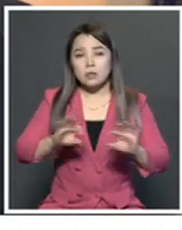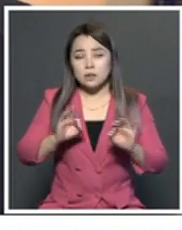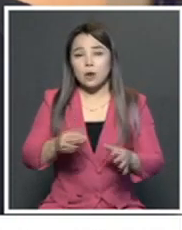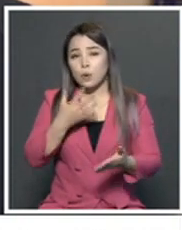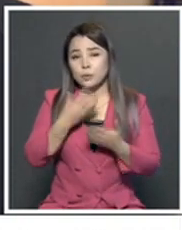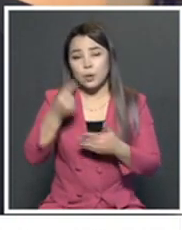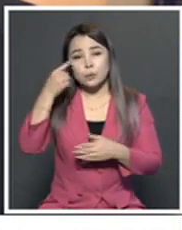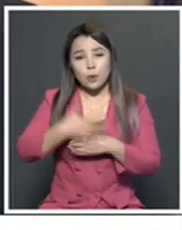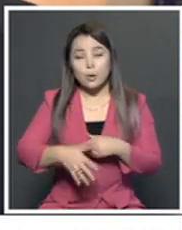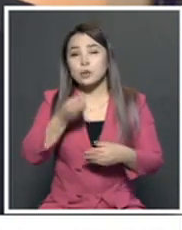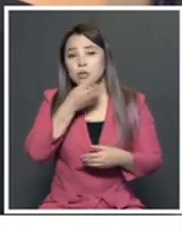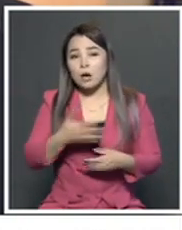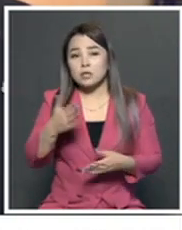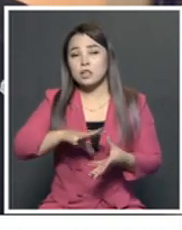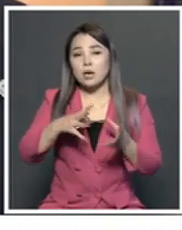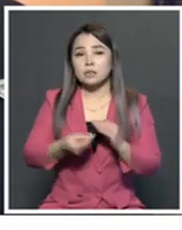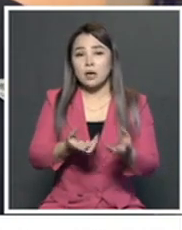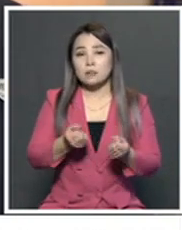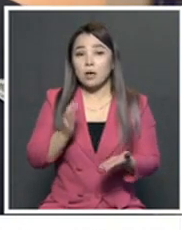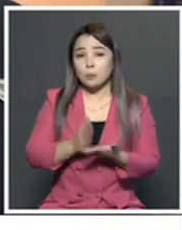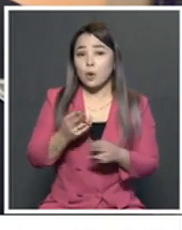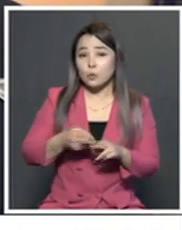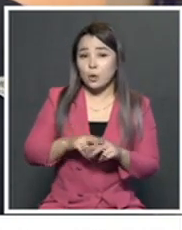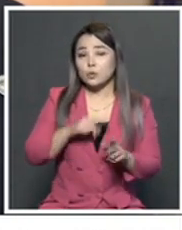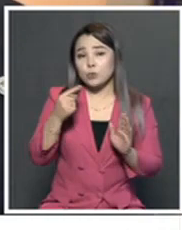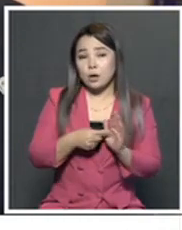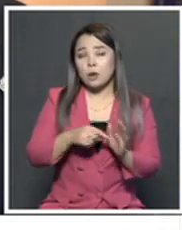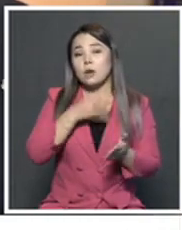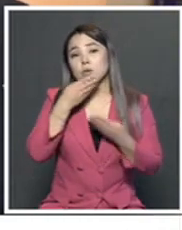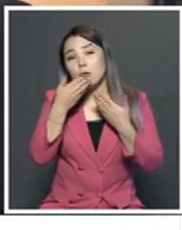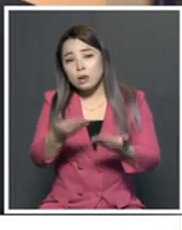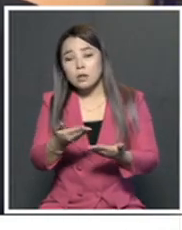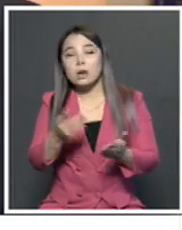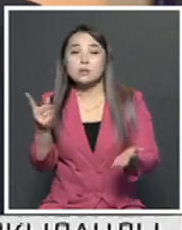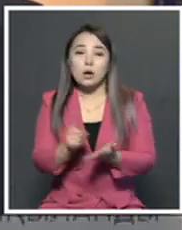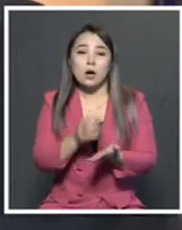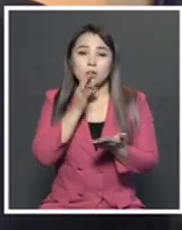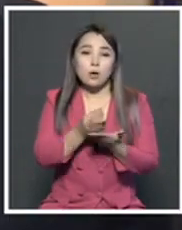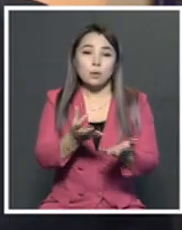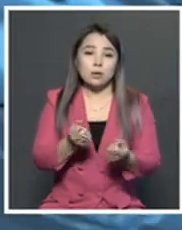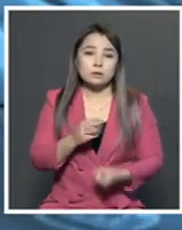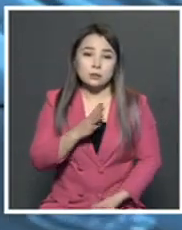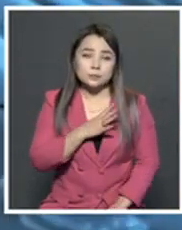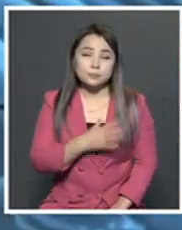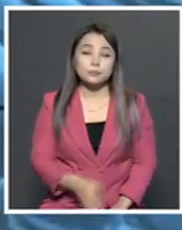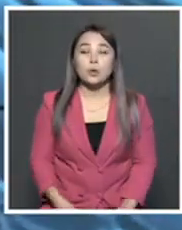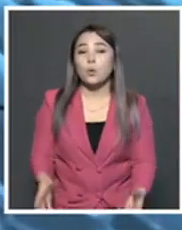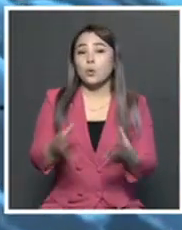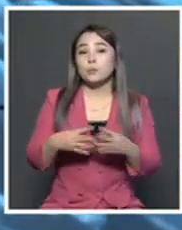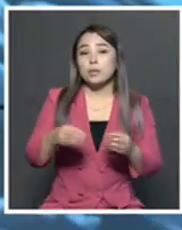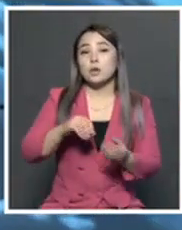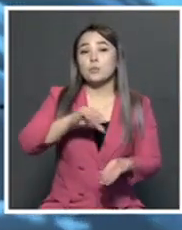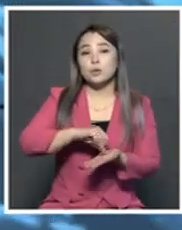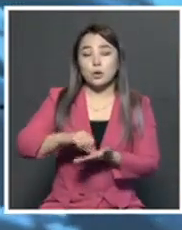бір тұшымды сондай бір жақсы нәтиже алдық. Сөйтіп қоятын сұрақтарымызды қойдық, оған тиісті жауаптар алдық. Отбасы